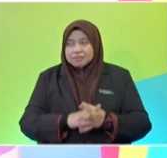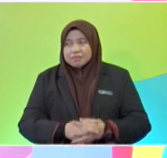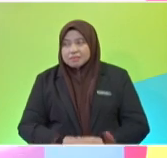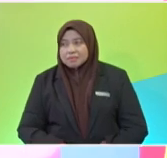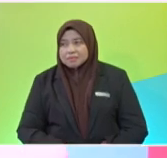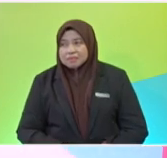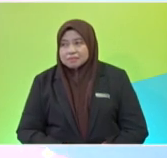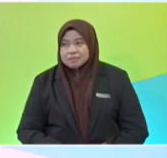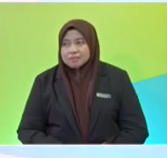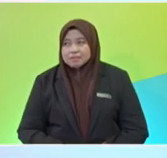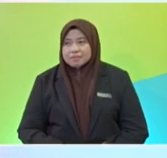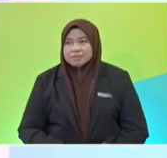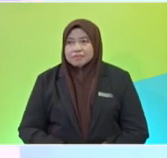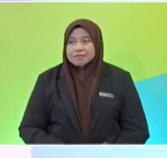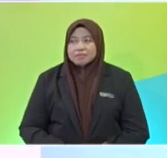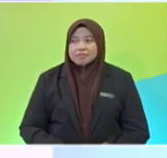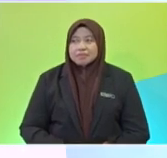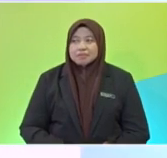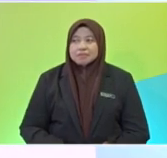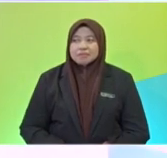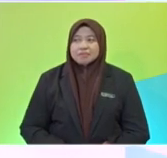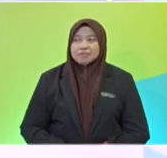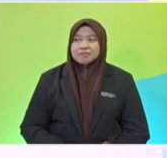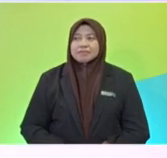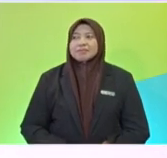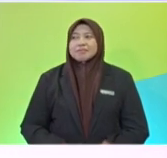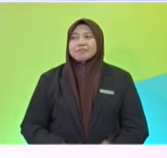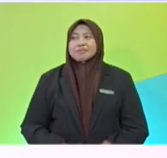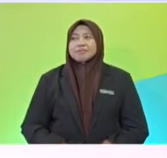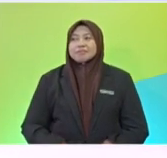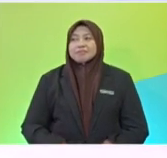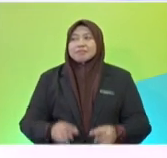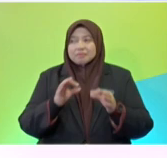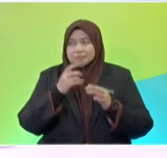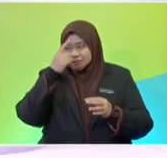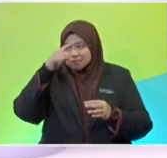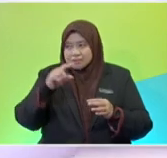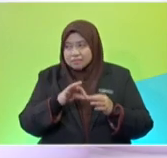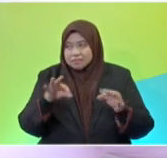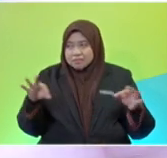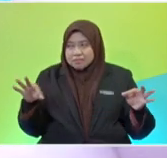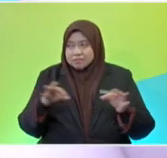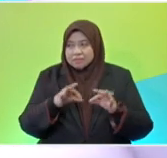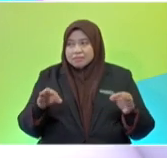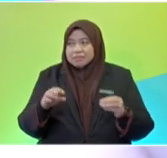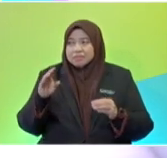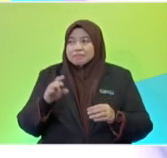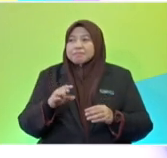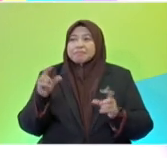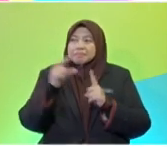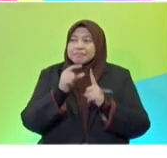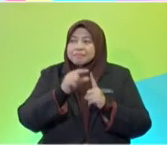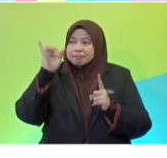tuh Siapa tuh Azzahra ah terucap silakan Azzahra untuk menghunikan perkataan yang ketiga